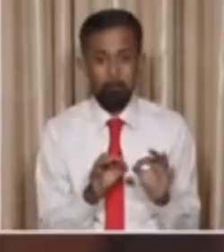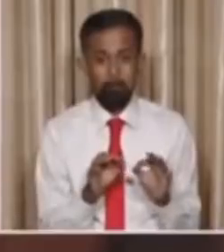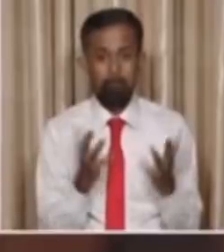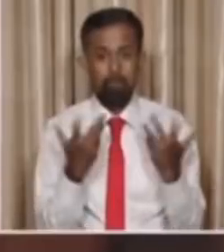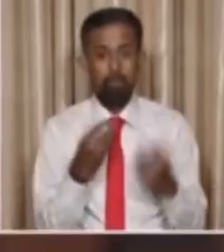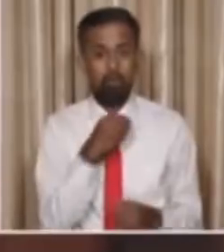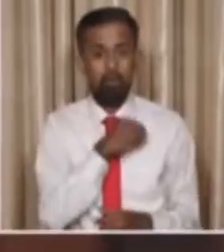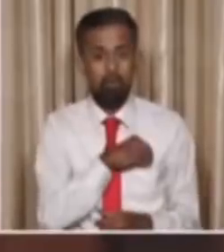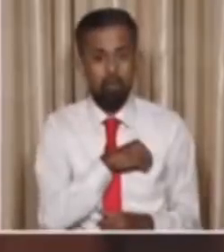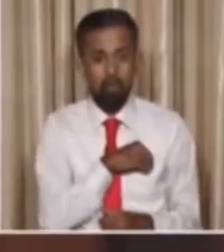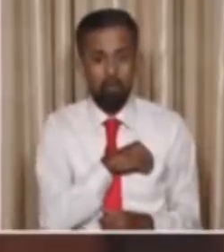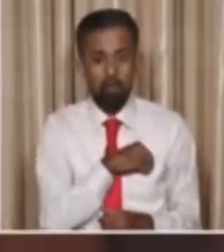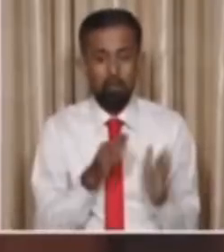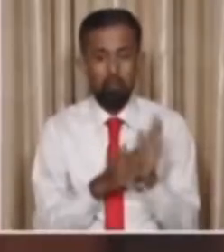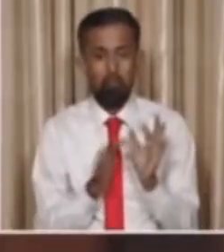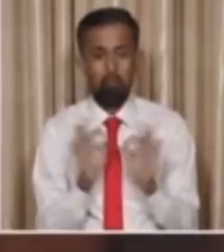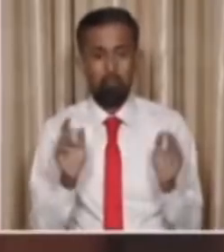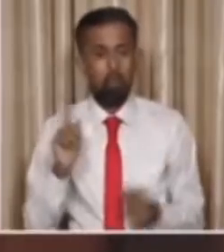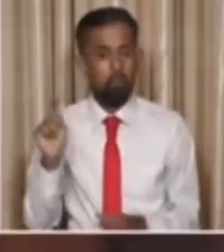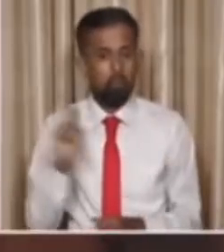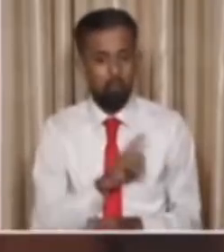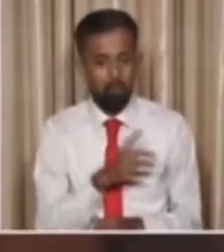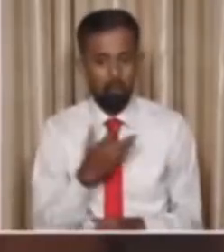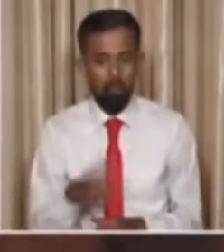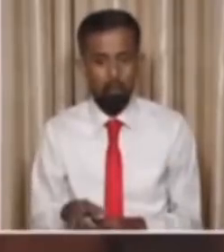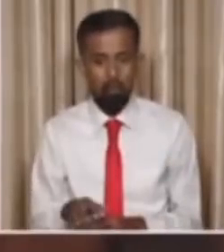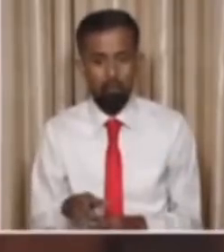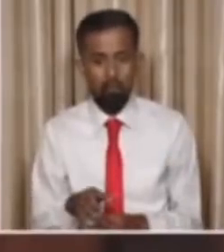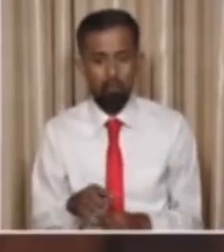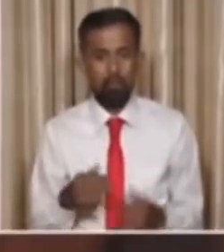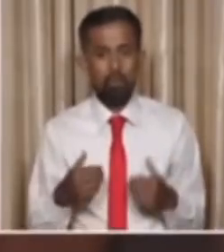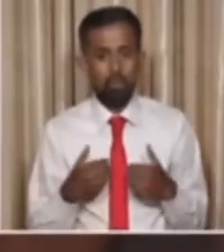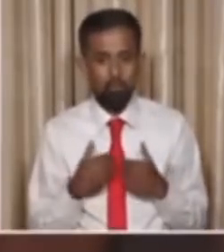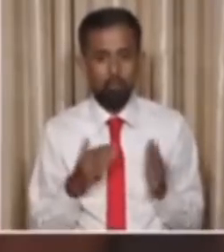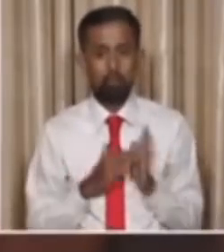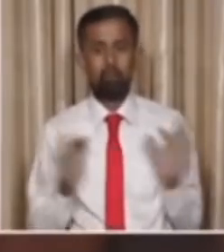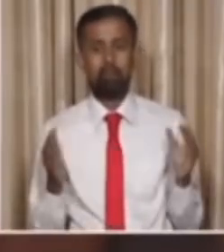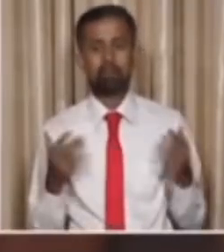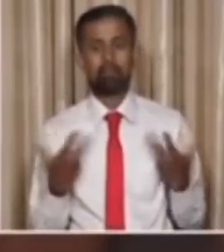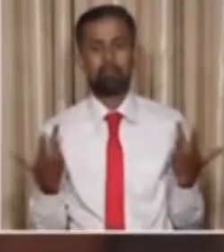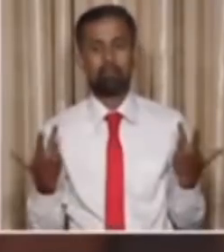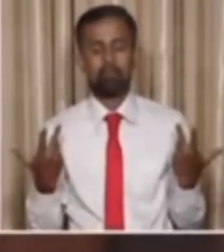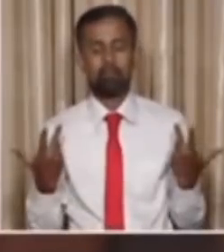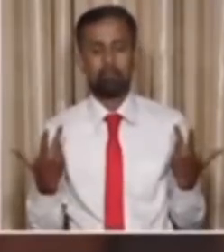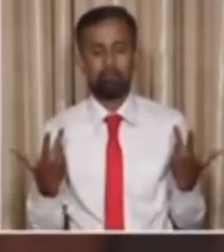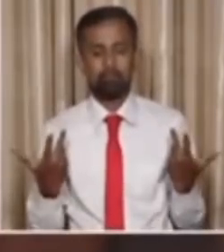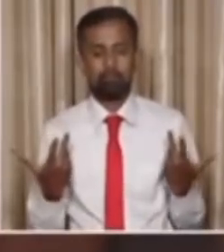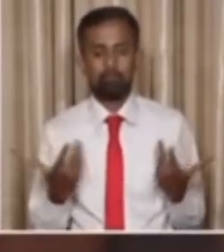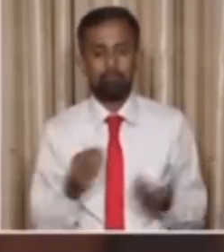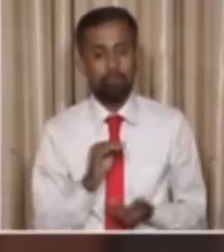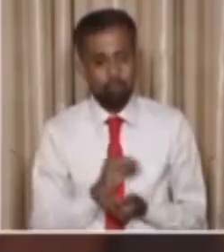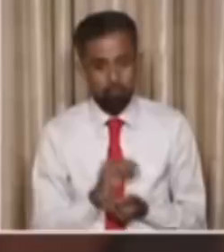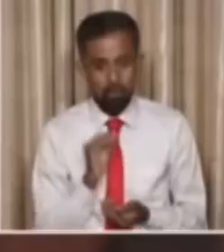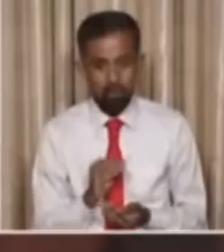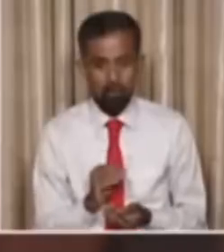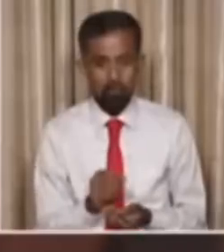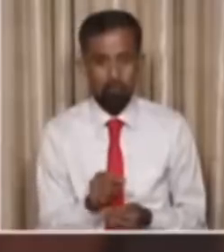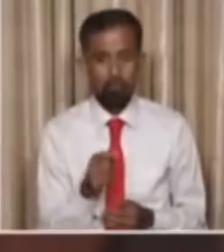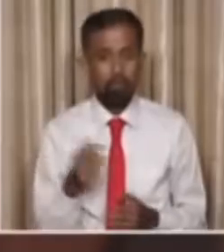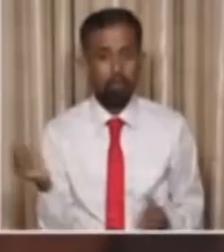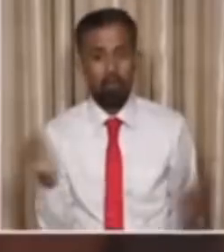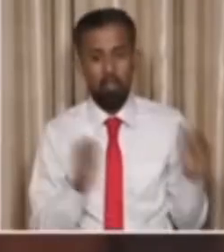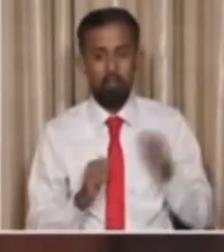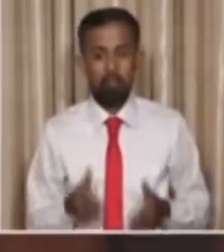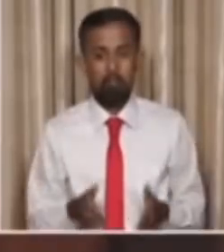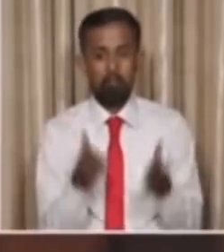ලාභයක් මේ සමහර මාධ්‍ය ආයතන උපයාගෙන තියෙනවා ඉතින් ඒව ගැන ගහන්න අපිට මාධ්‍ය නැහැ මේව ගැන ගහන්න ඉතින් හැබැයි තිබ්බනම් මේගොල්ලන්ට රෙදි ඇඳගෙන පාර